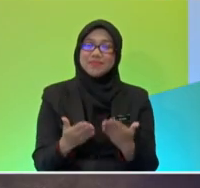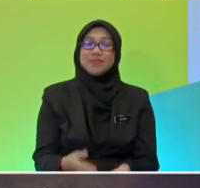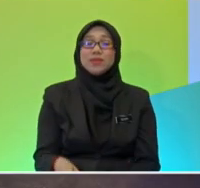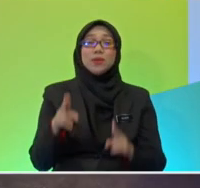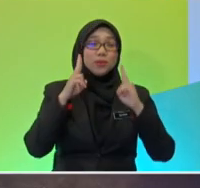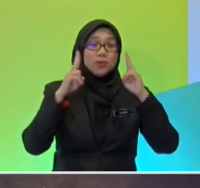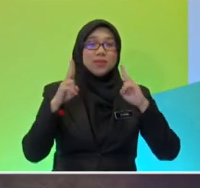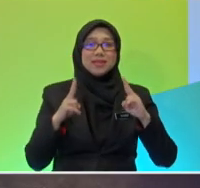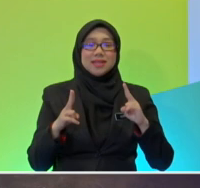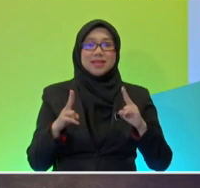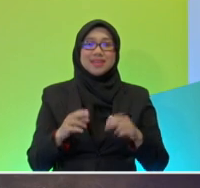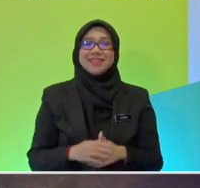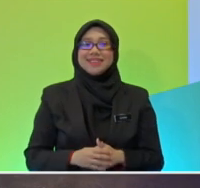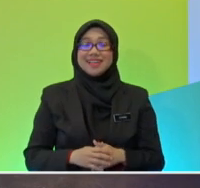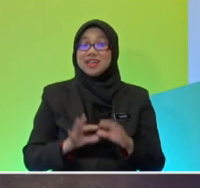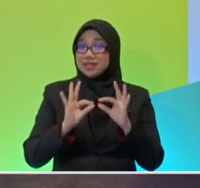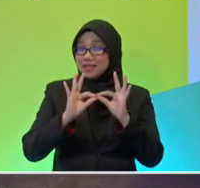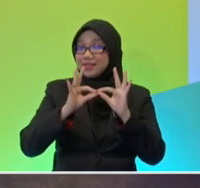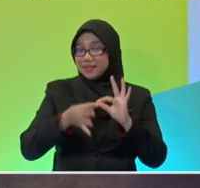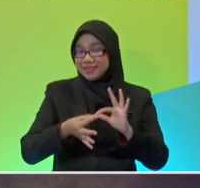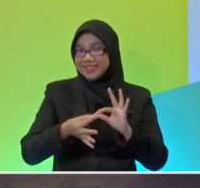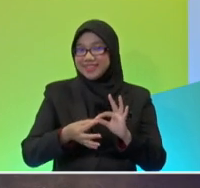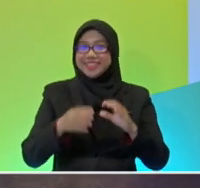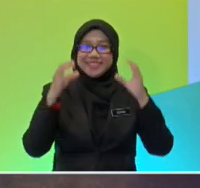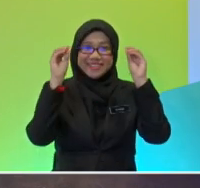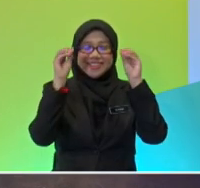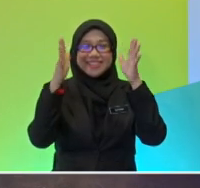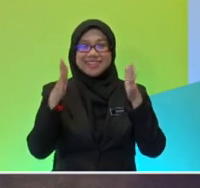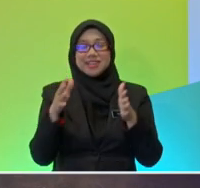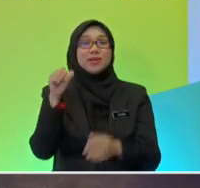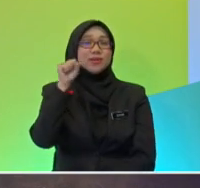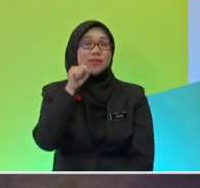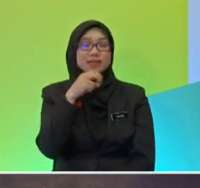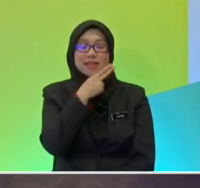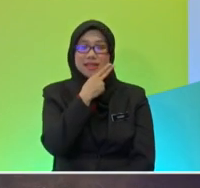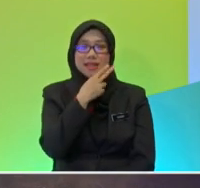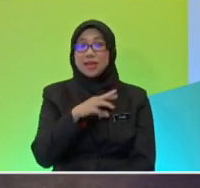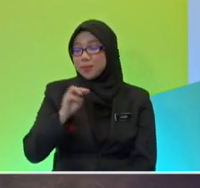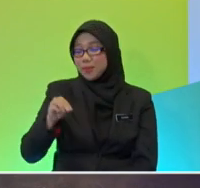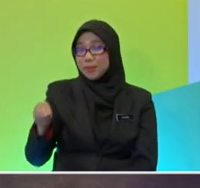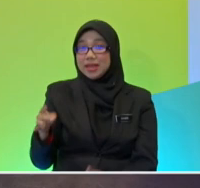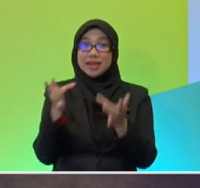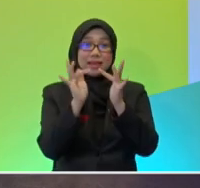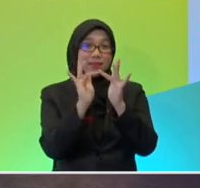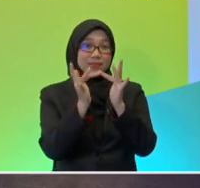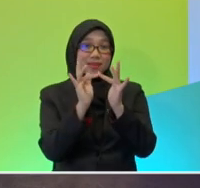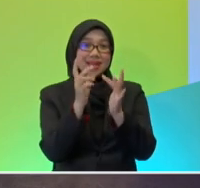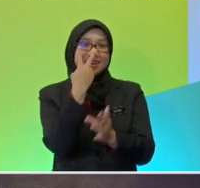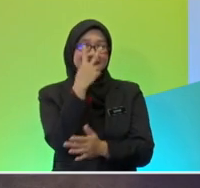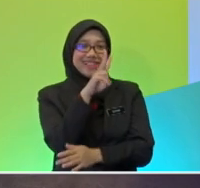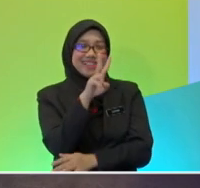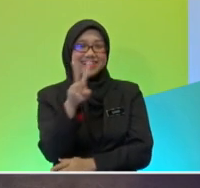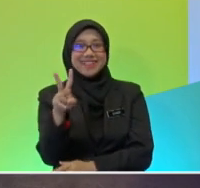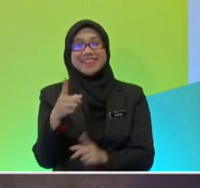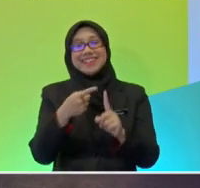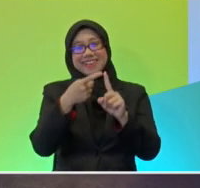Syarif juga kepada juru bahasa isyarat kita Cikgu Suhana dan murid-murid dalam tarian juga yang menonton dari rumah